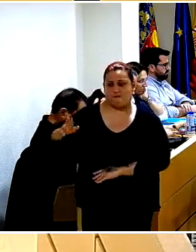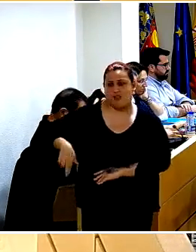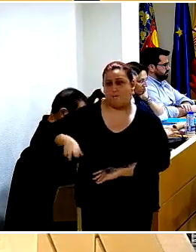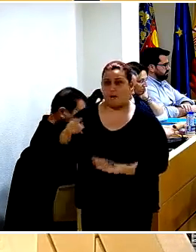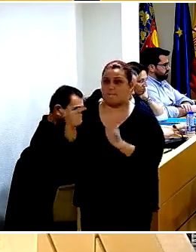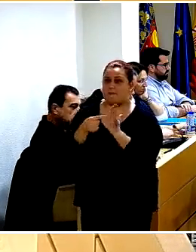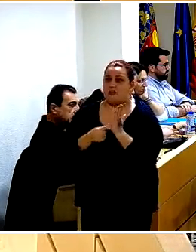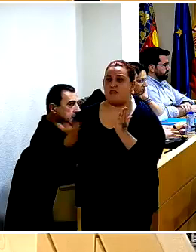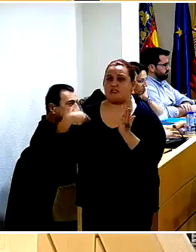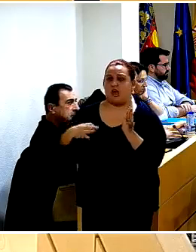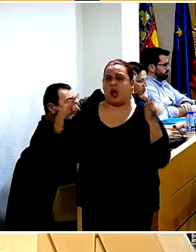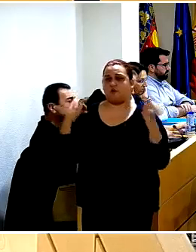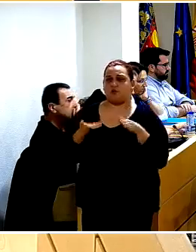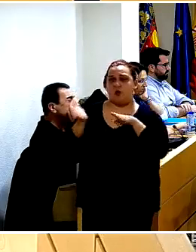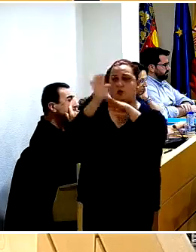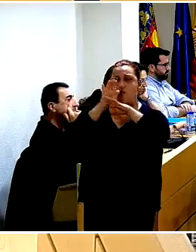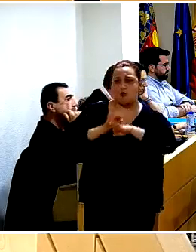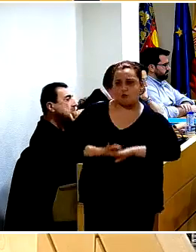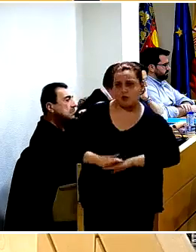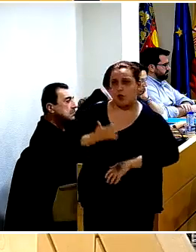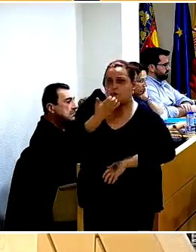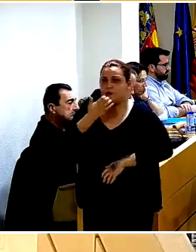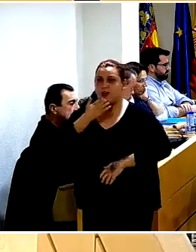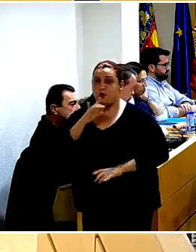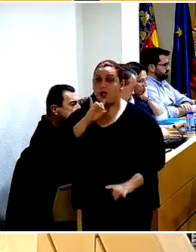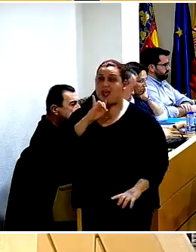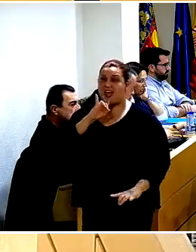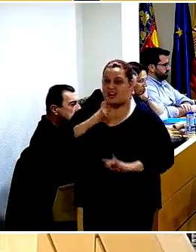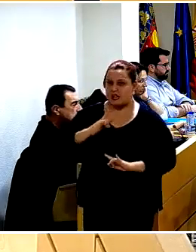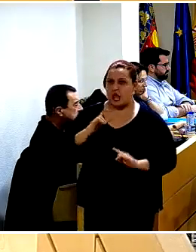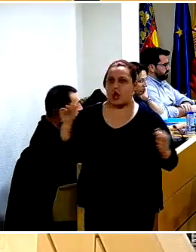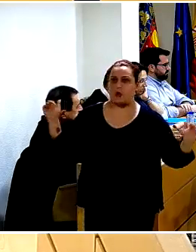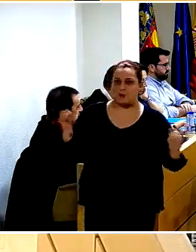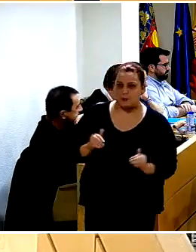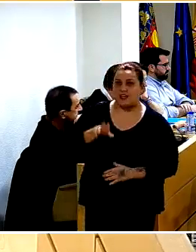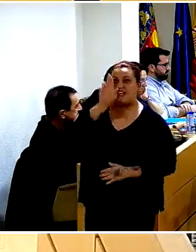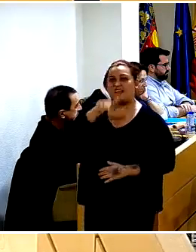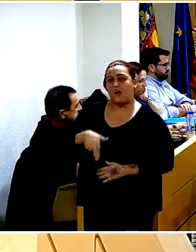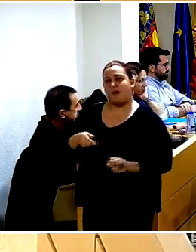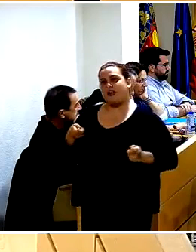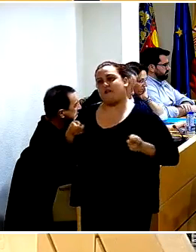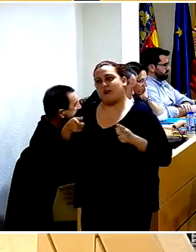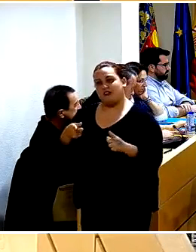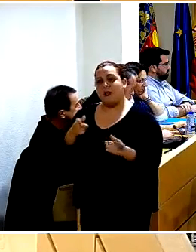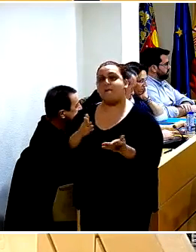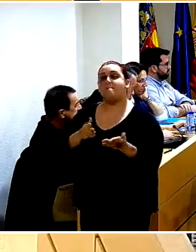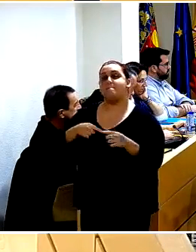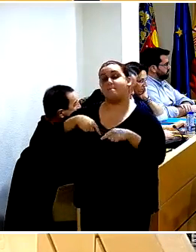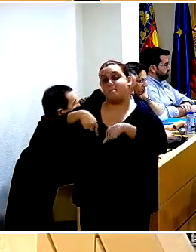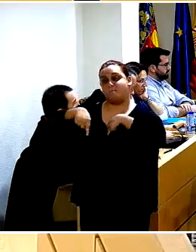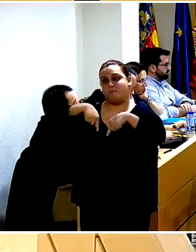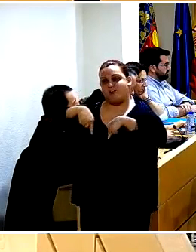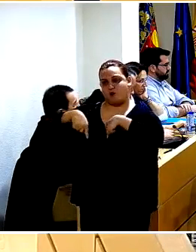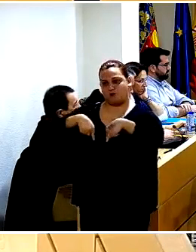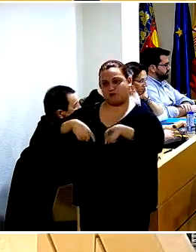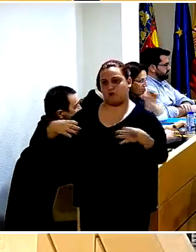s'estan abordant. Hem reduït les despeses energètiques, hem invertit en mitjans de transport menys contaminants, però hem de